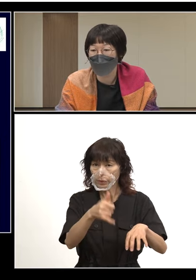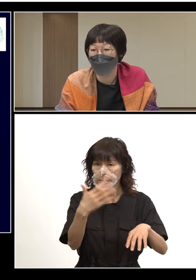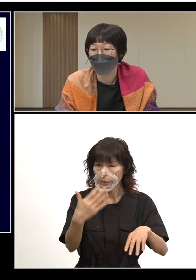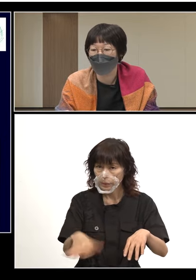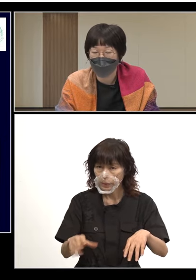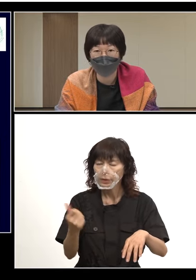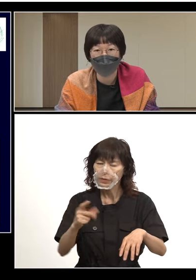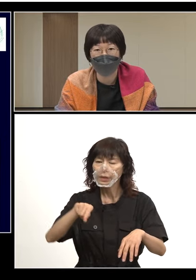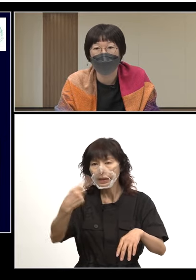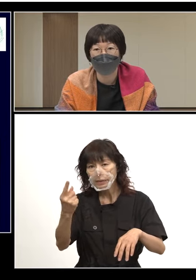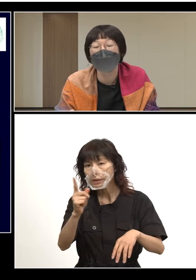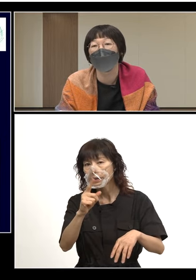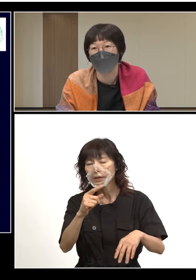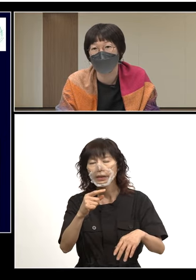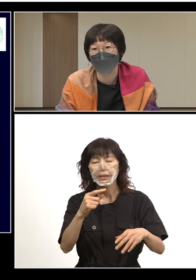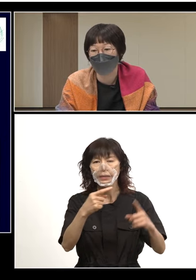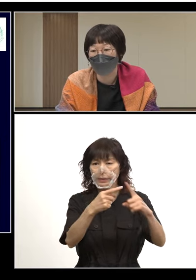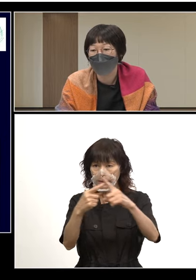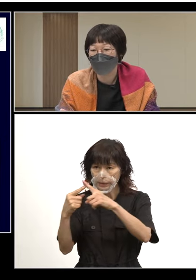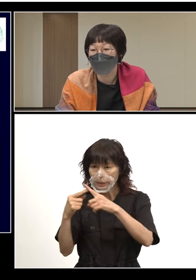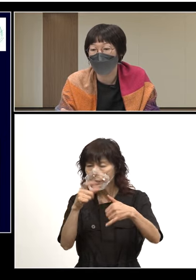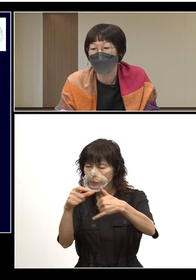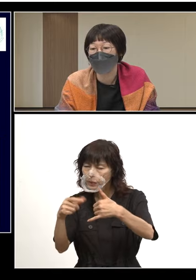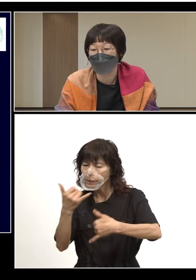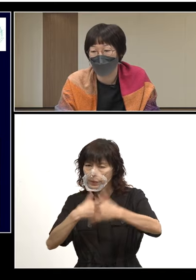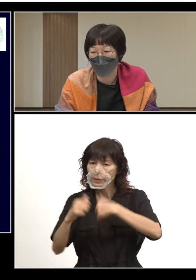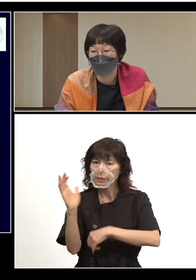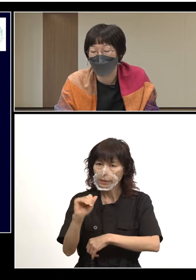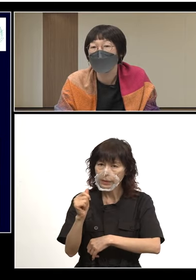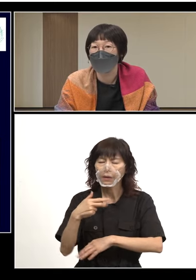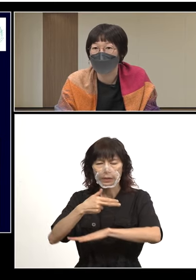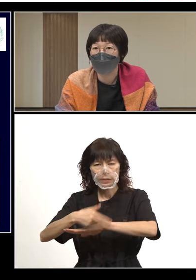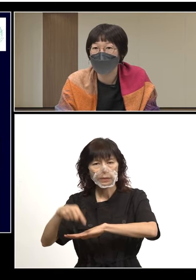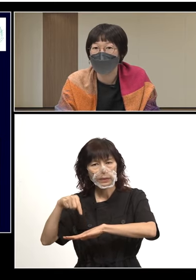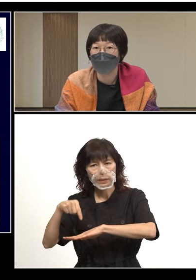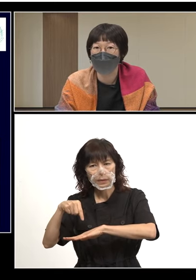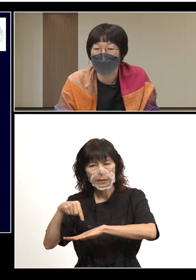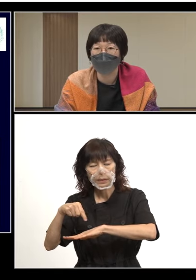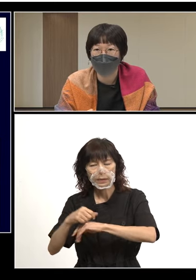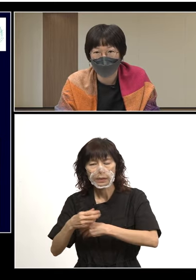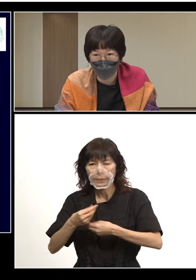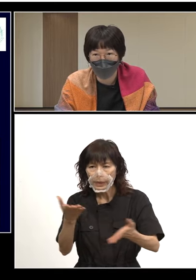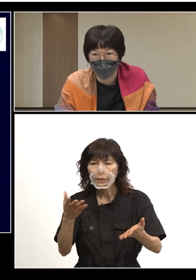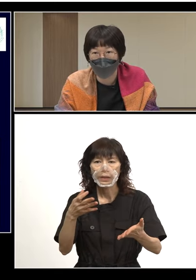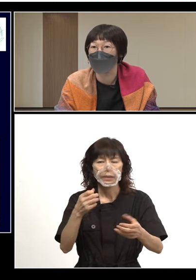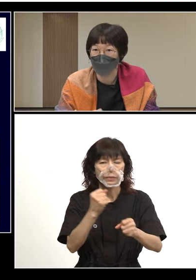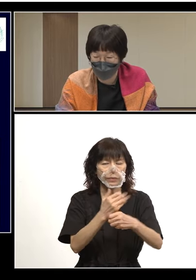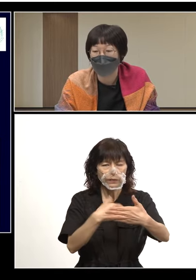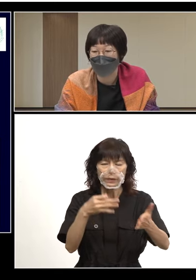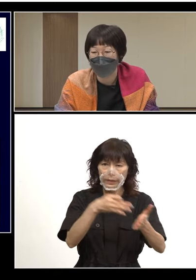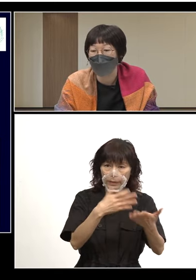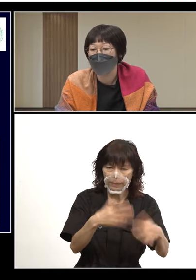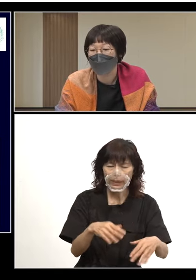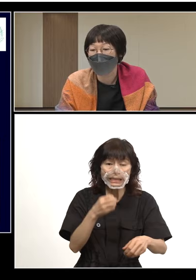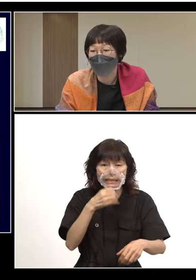都希望嗰啲參加者咧係有機會可以做演出嘅。咁所以我哋喺呢個計劃裏邊咧，唔單止係俾佢哋參加工作坊，唔止係